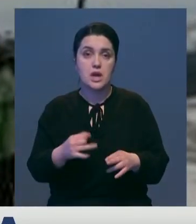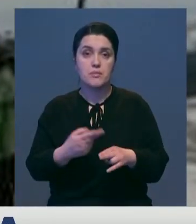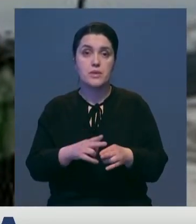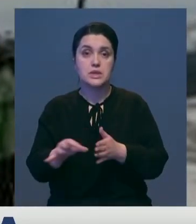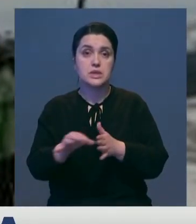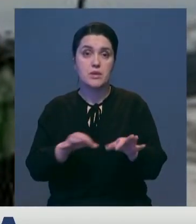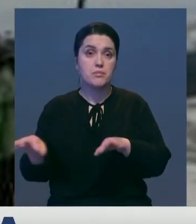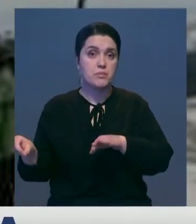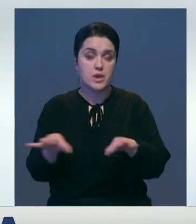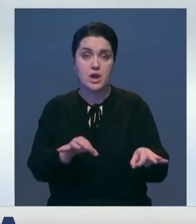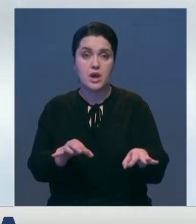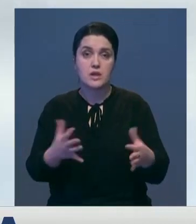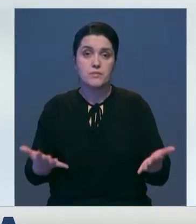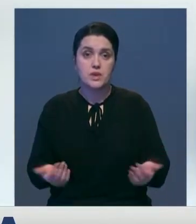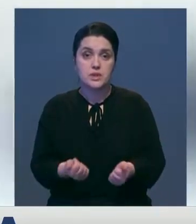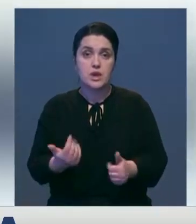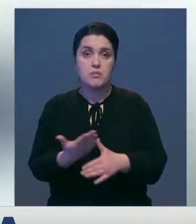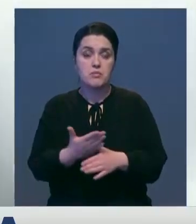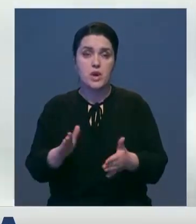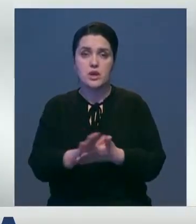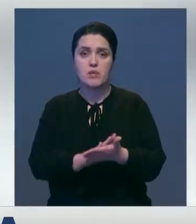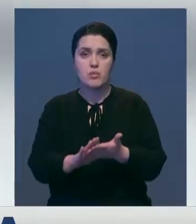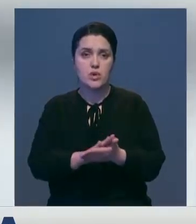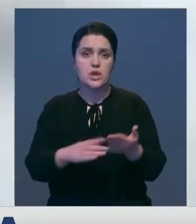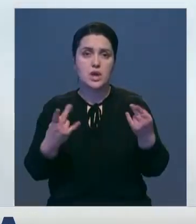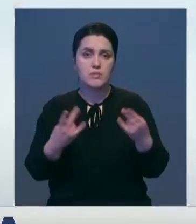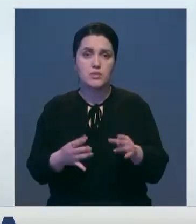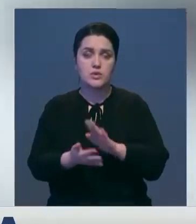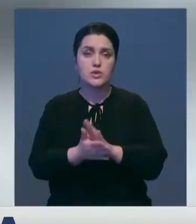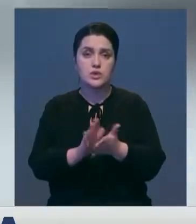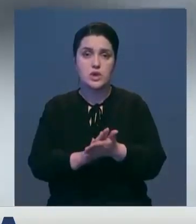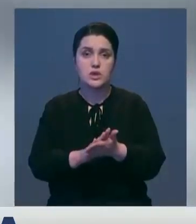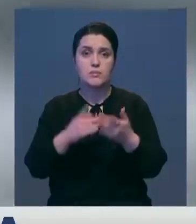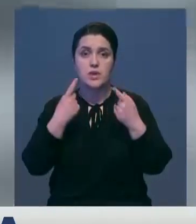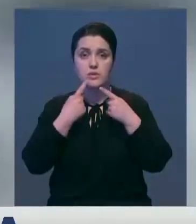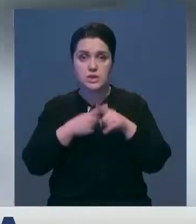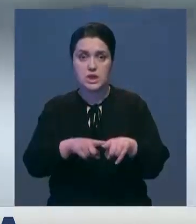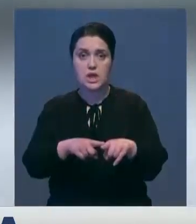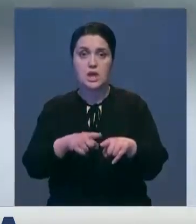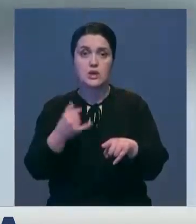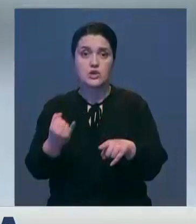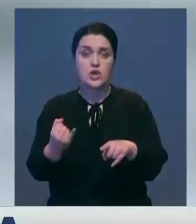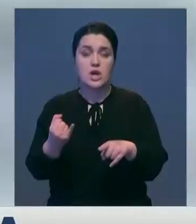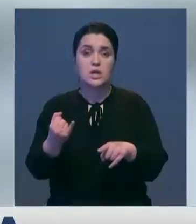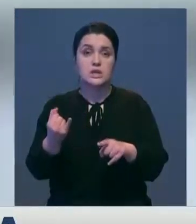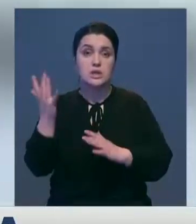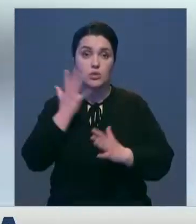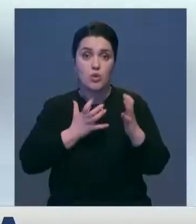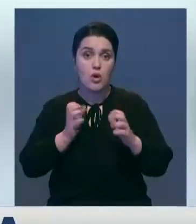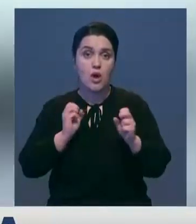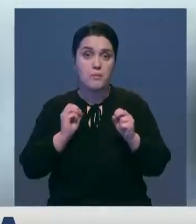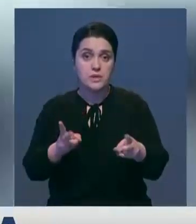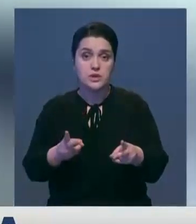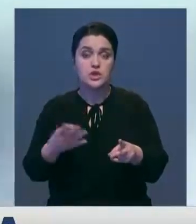место экстренно прибыли бригады спасателей но помощь никому не понадобилась тем не менее ситуация по парку техники санавиации вызывает серьезные